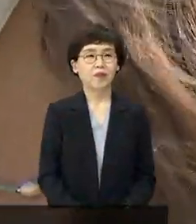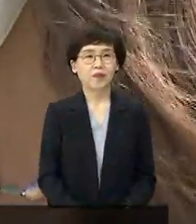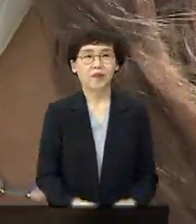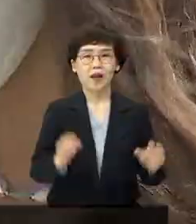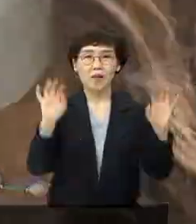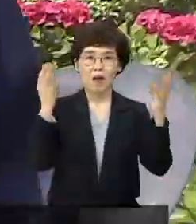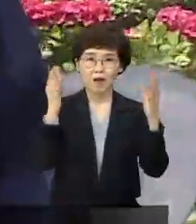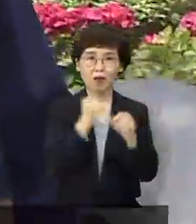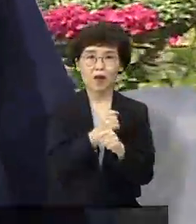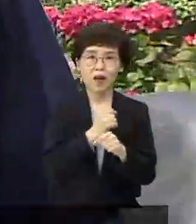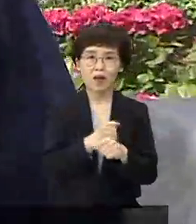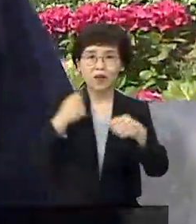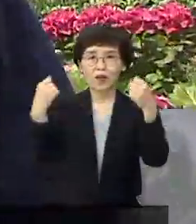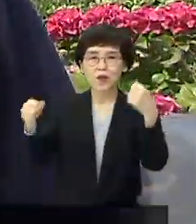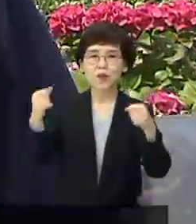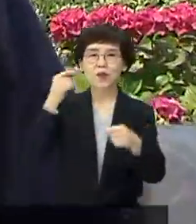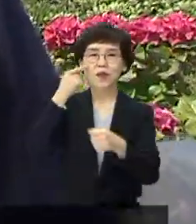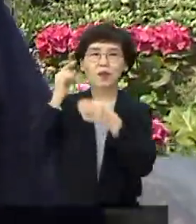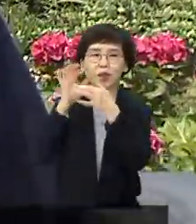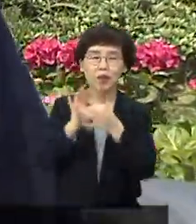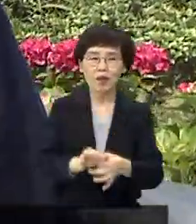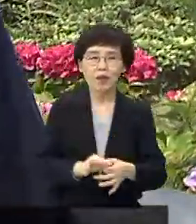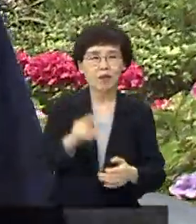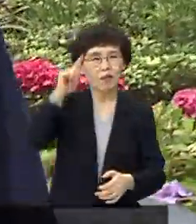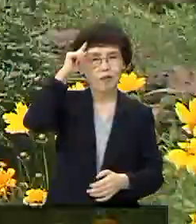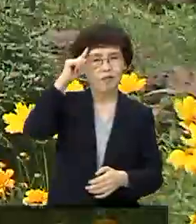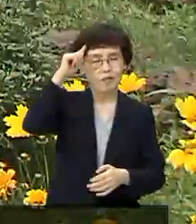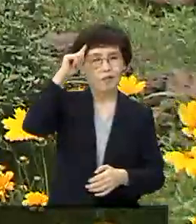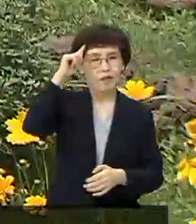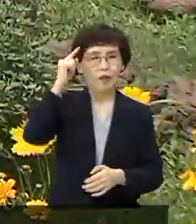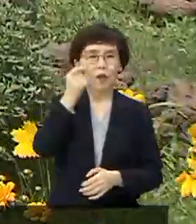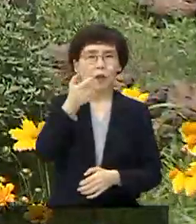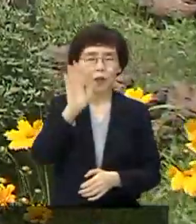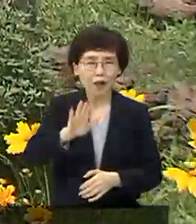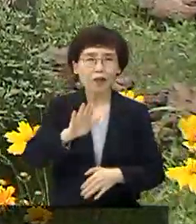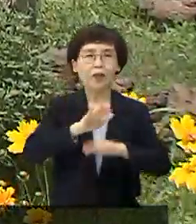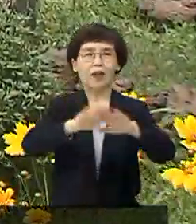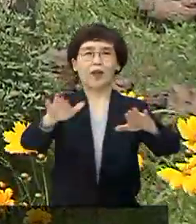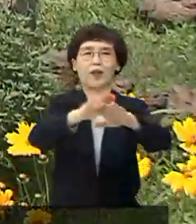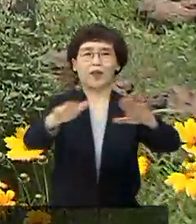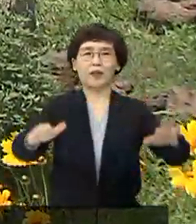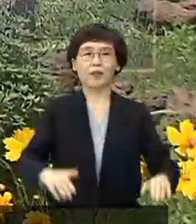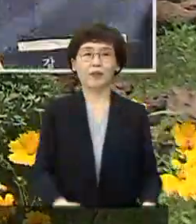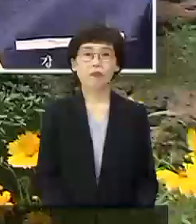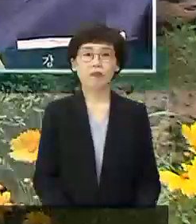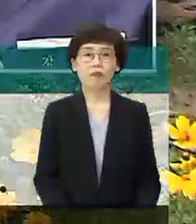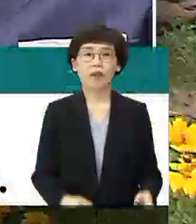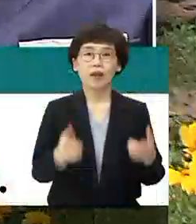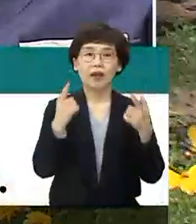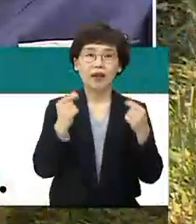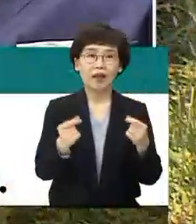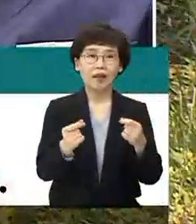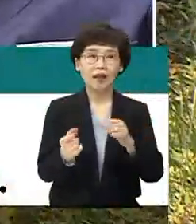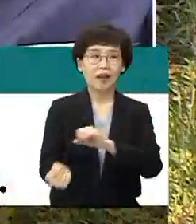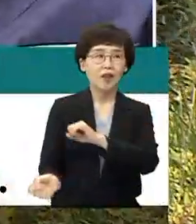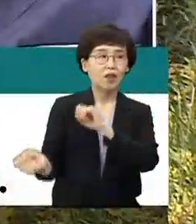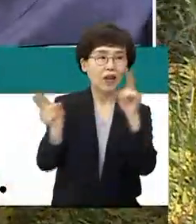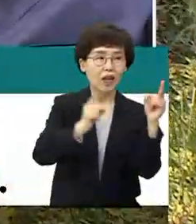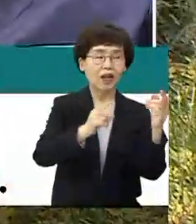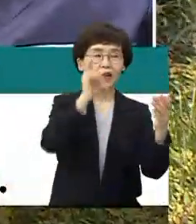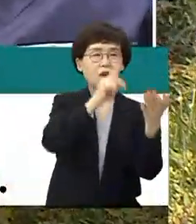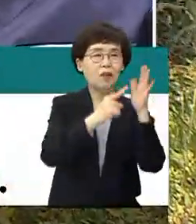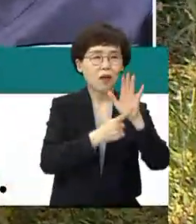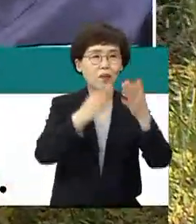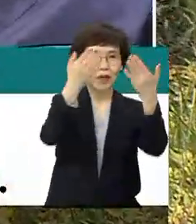박수도 치고 율동도 해보면서 쌓였던 스트레스를 조금이나마 풀어봅니다. 이렇게 힐링 콘서트를 개최해